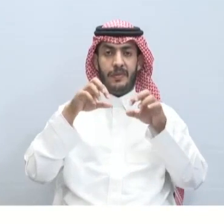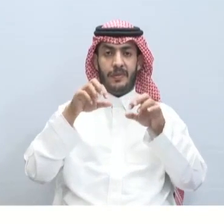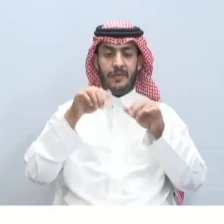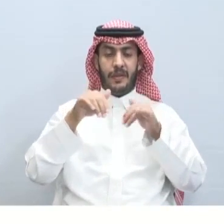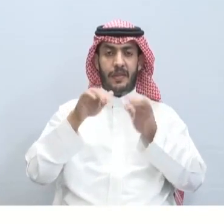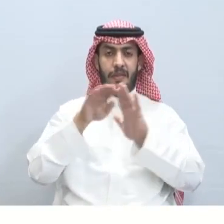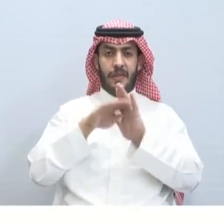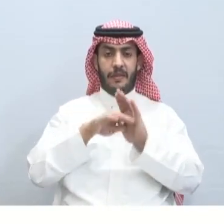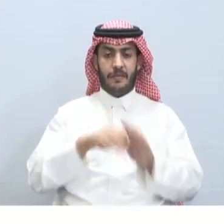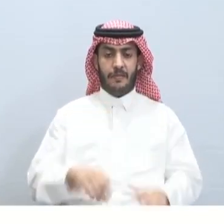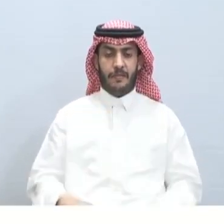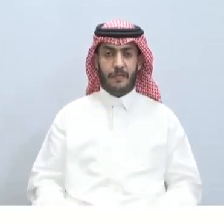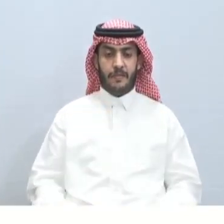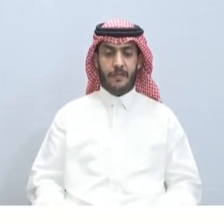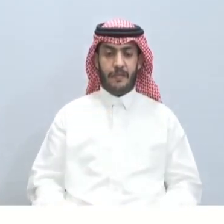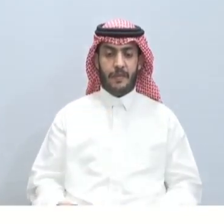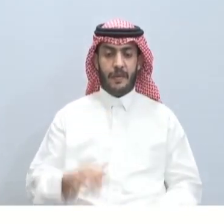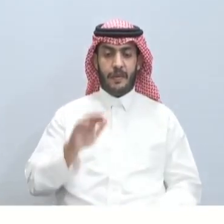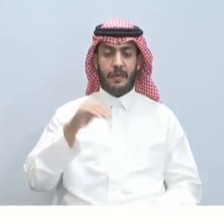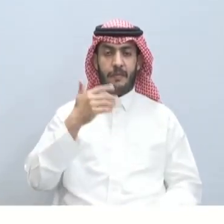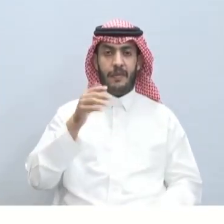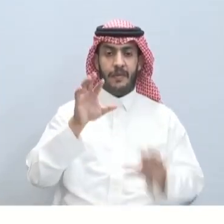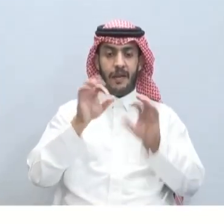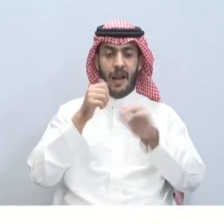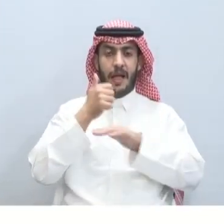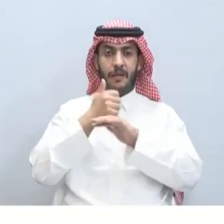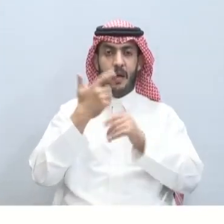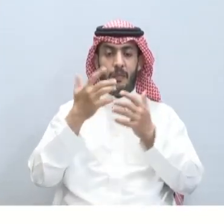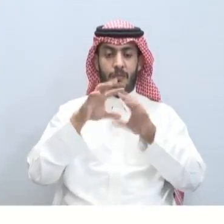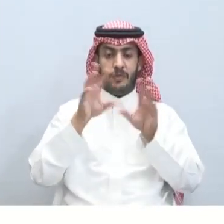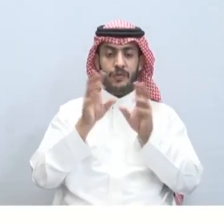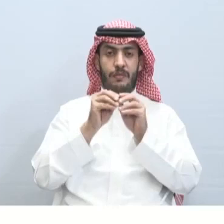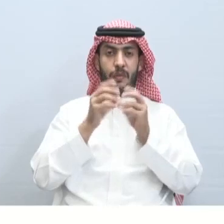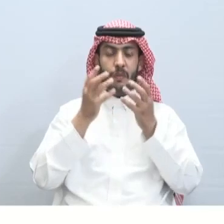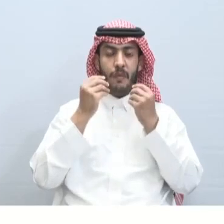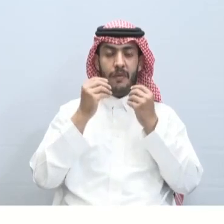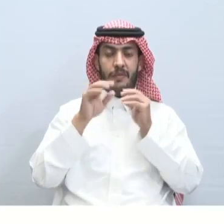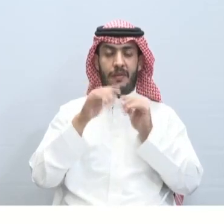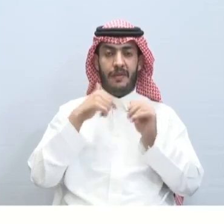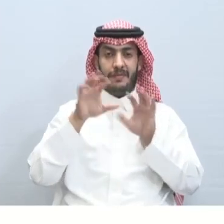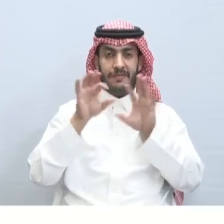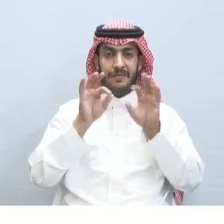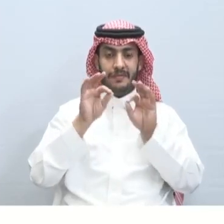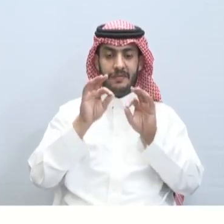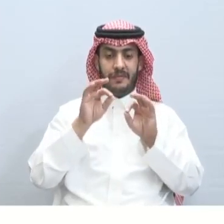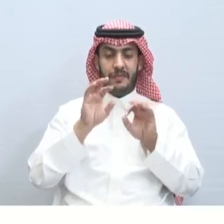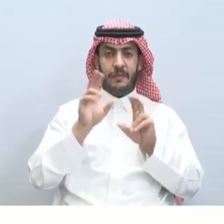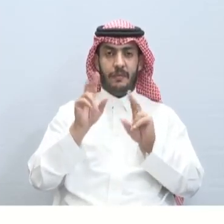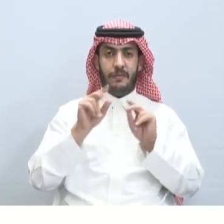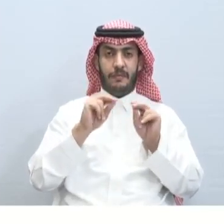السوق عليه بعد ان احدد الاساس اذا اجمع المعلومات لنفترض انك حددت بناء على